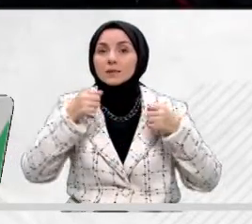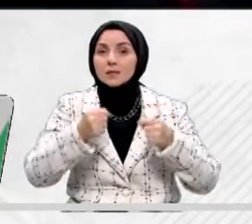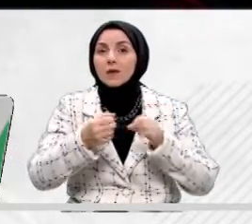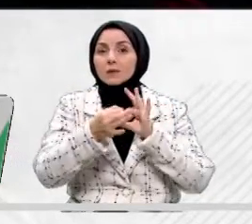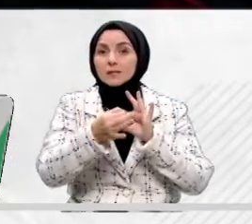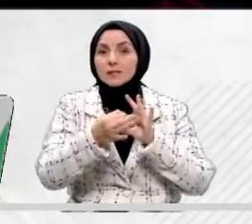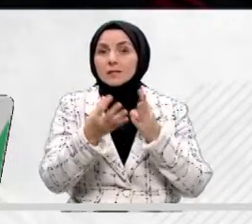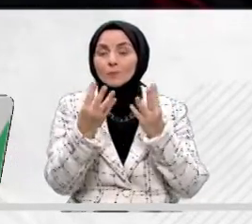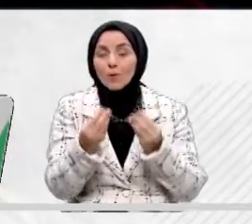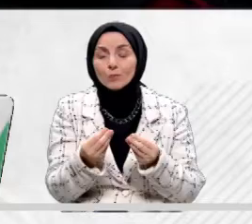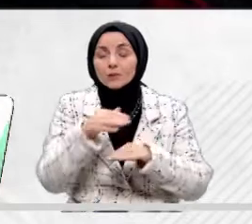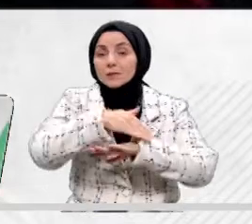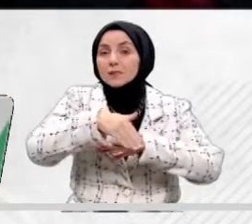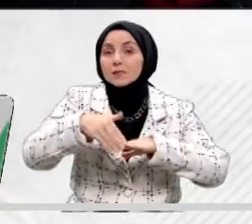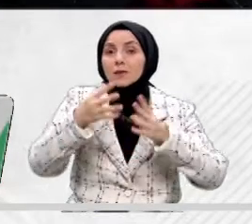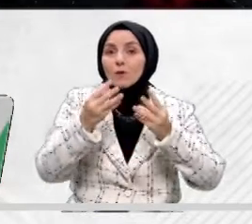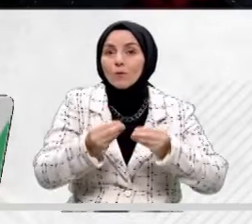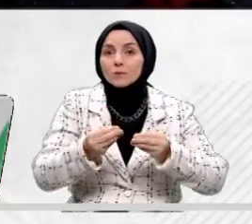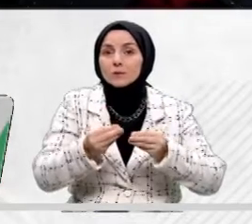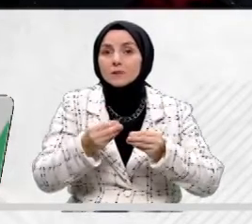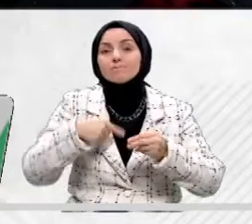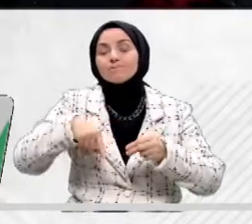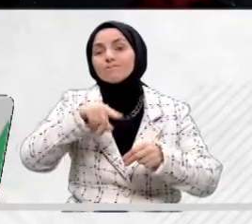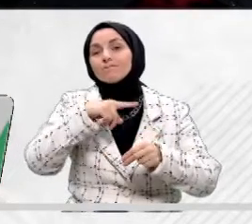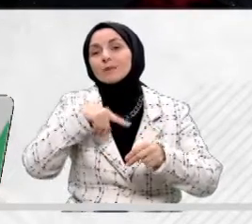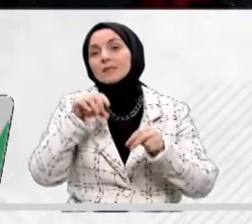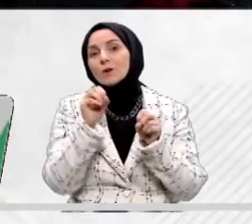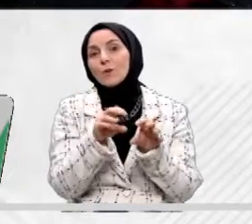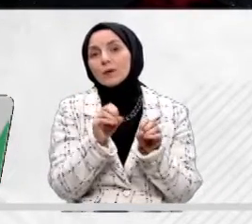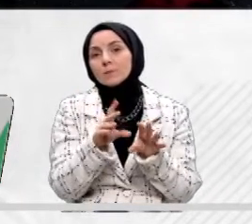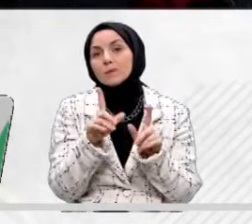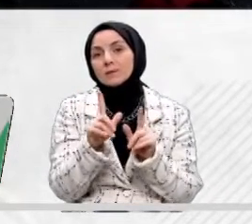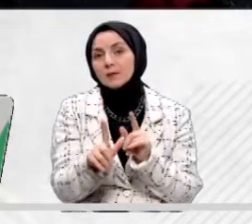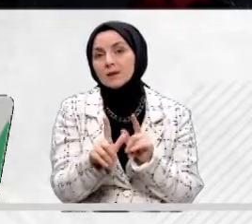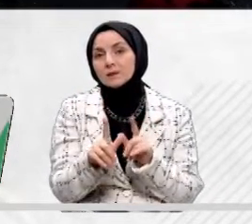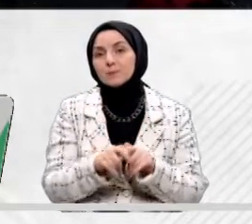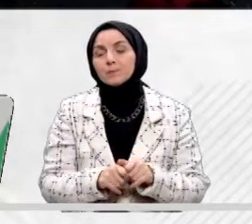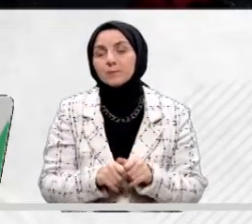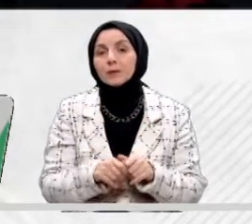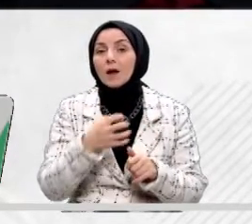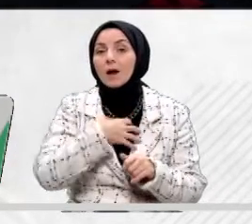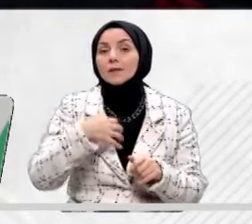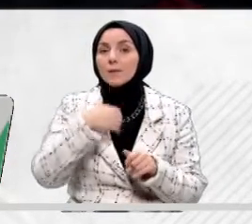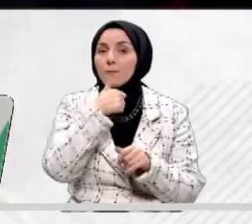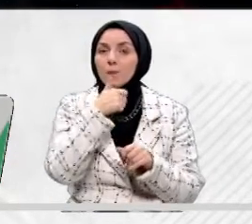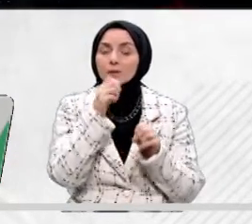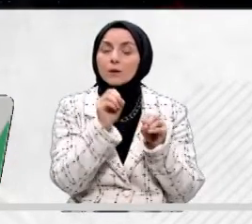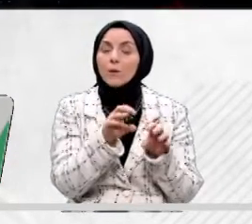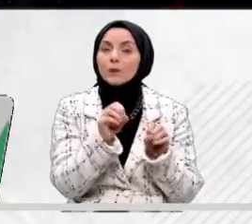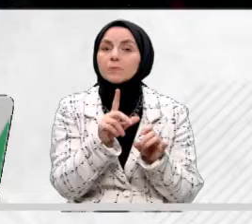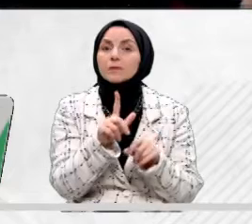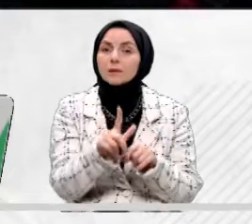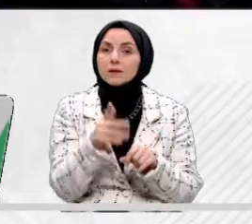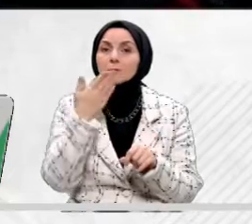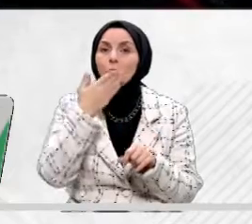sınırlarını çizme gibi konulara Biz öğreteceğiz anne baba olarak öğreteceğiz Biz öğreteceğiz okula başladığında da